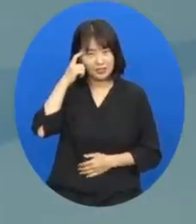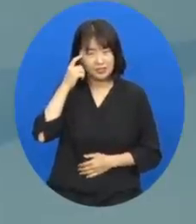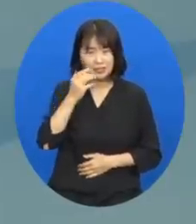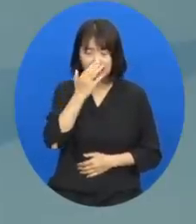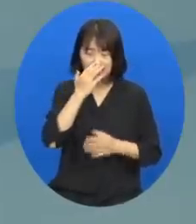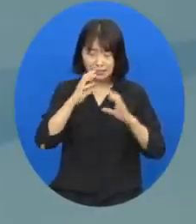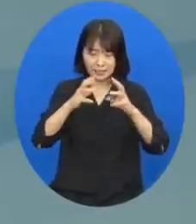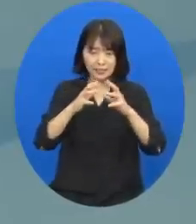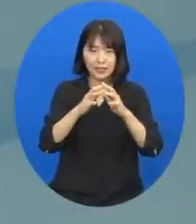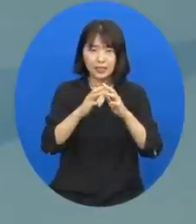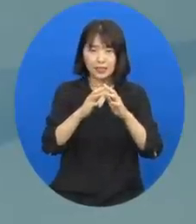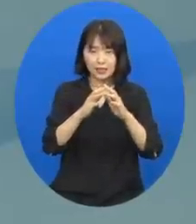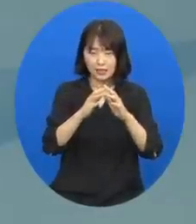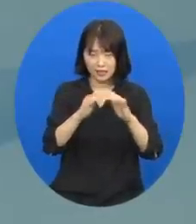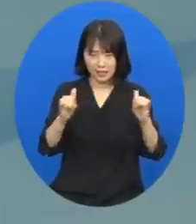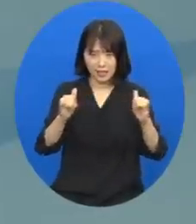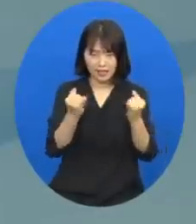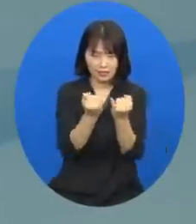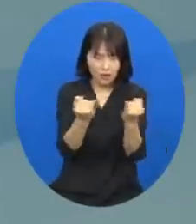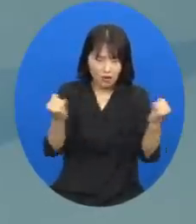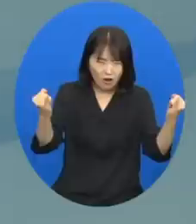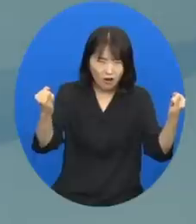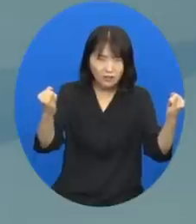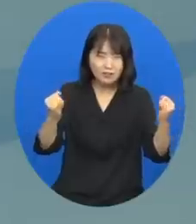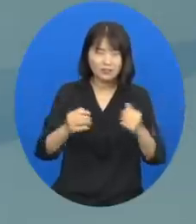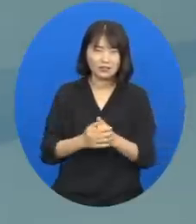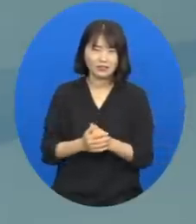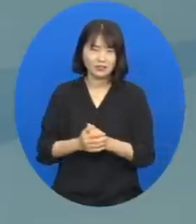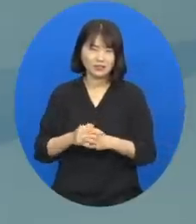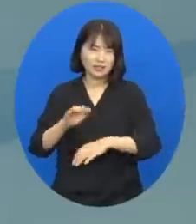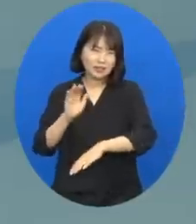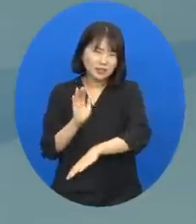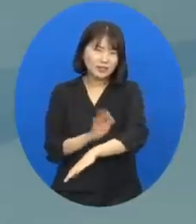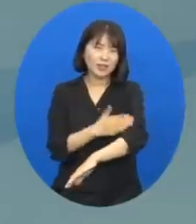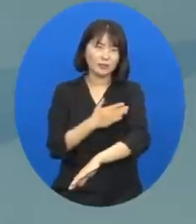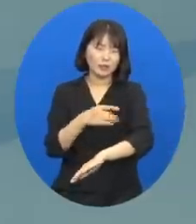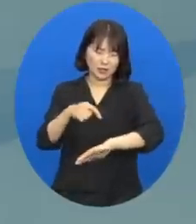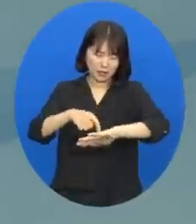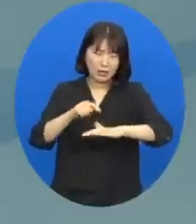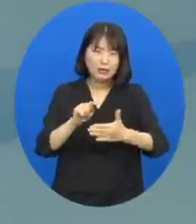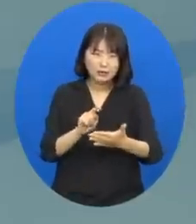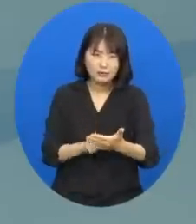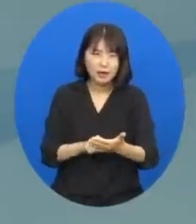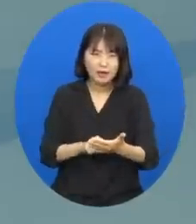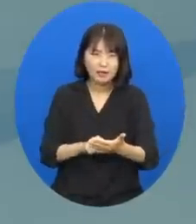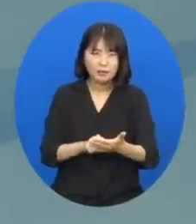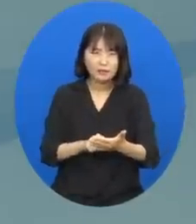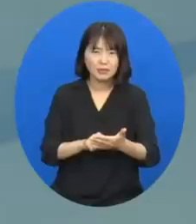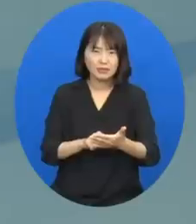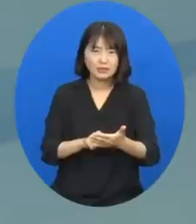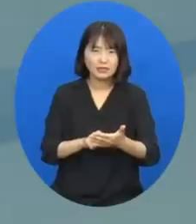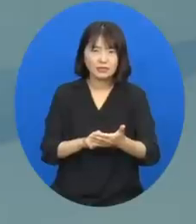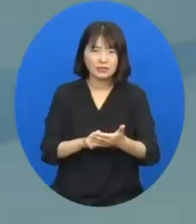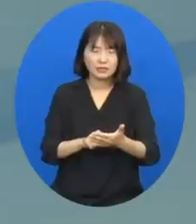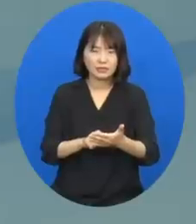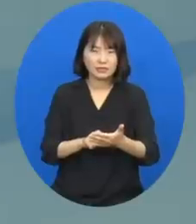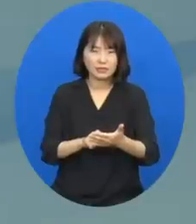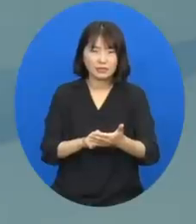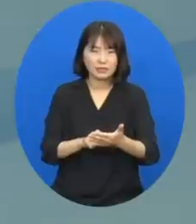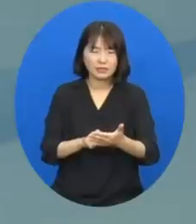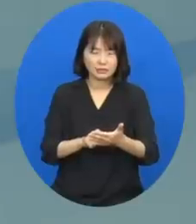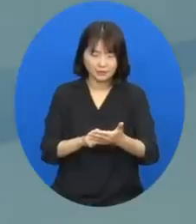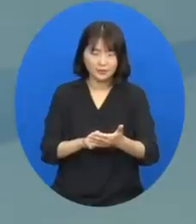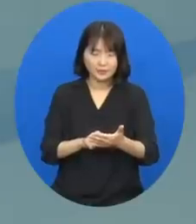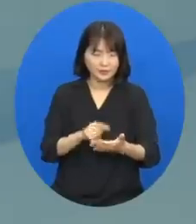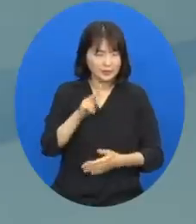왜곡된 팽 심 1위 팽 숨이 4월에 육신의 본적인 2시 그 심을 자극한